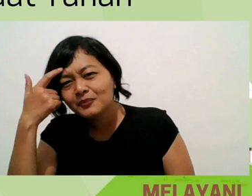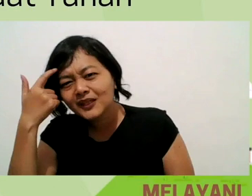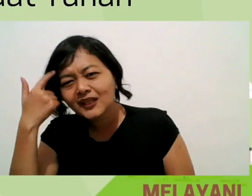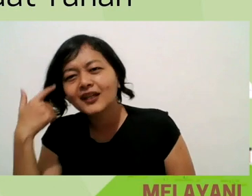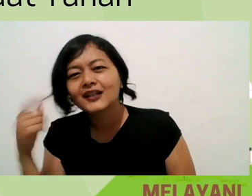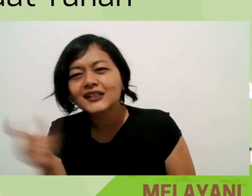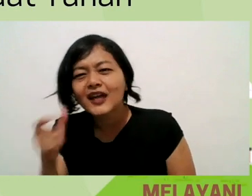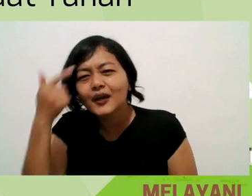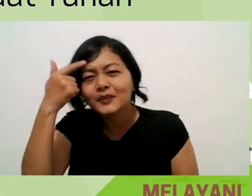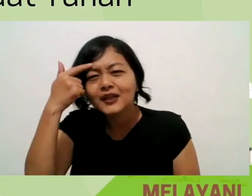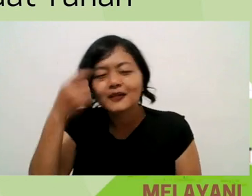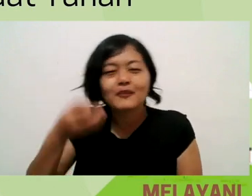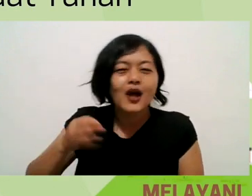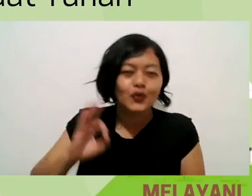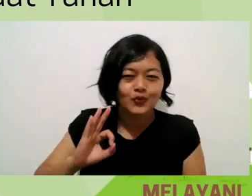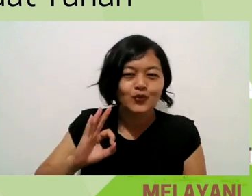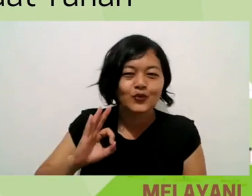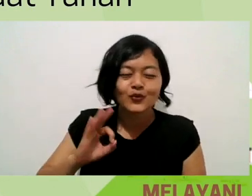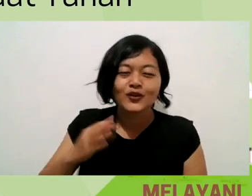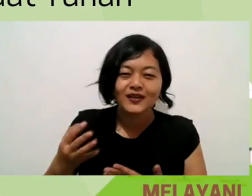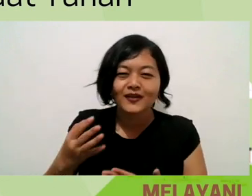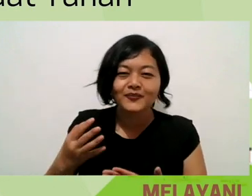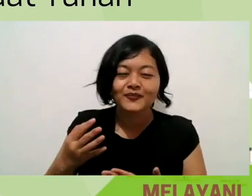dengan talenta yang diberikan Tuhan,